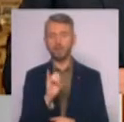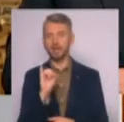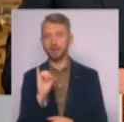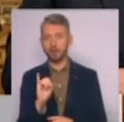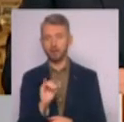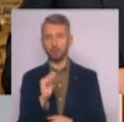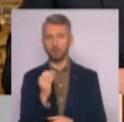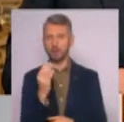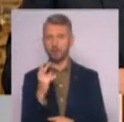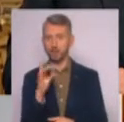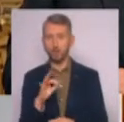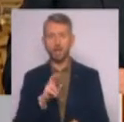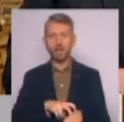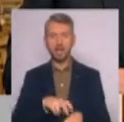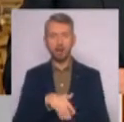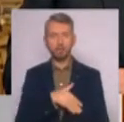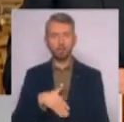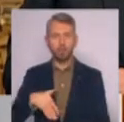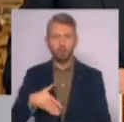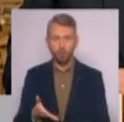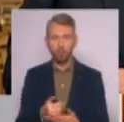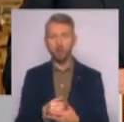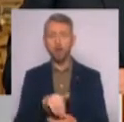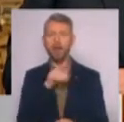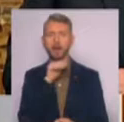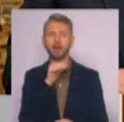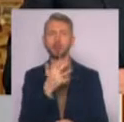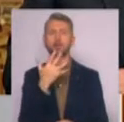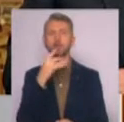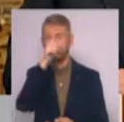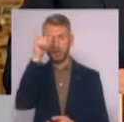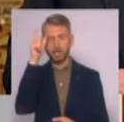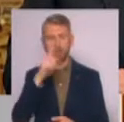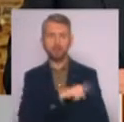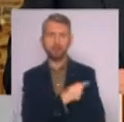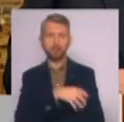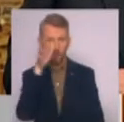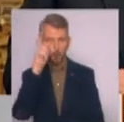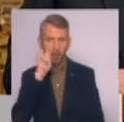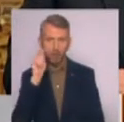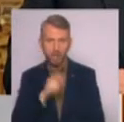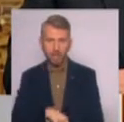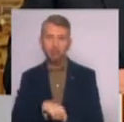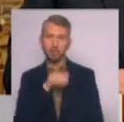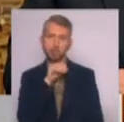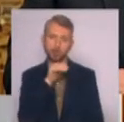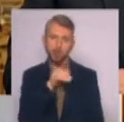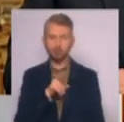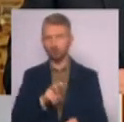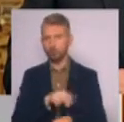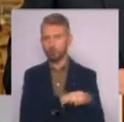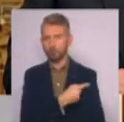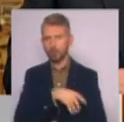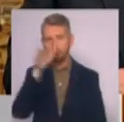Івановичу Фещенко, лікарю-пульмонологу, академіку Національної академії медичних наук України, професору, доктору